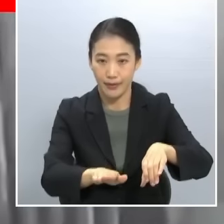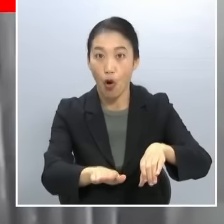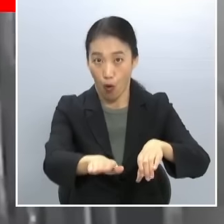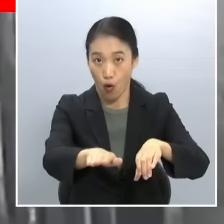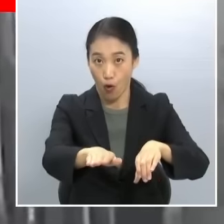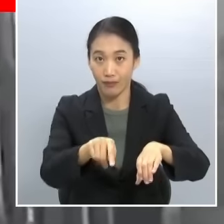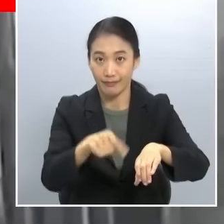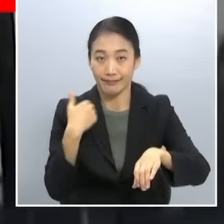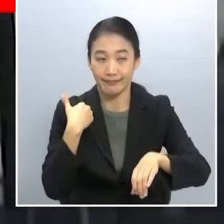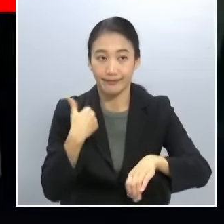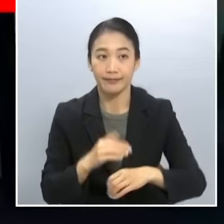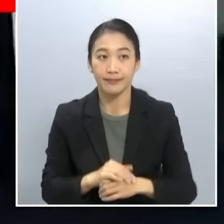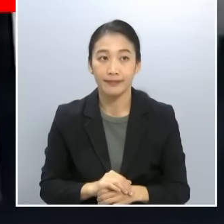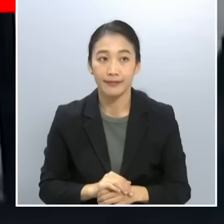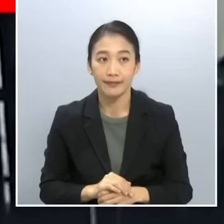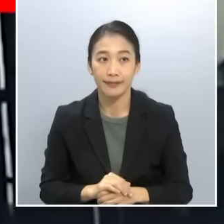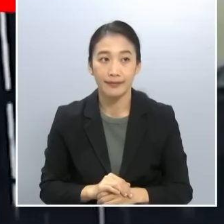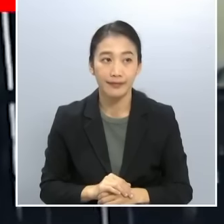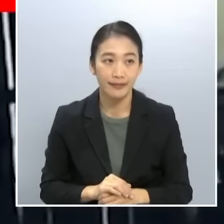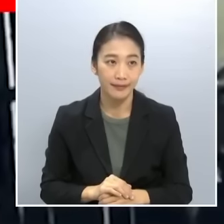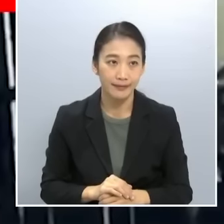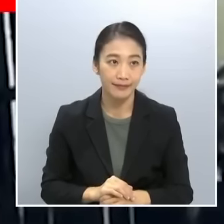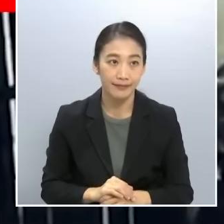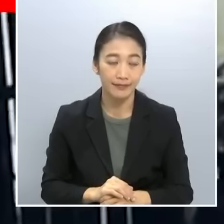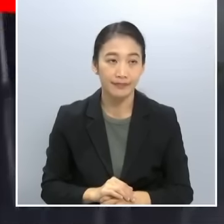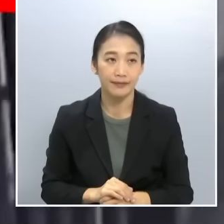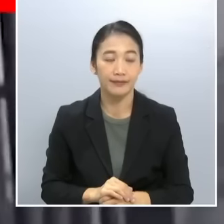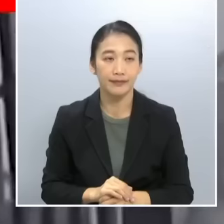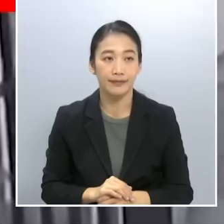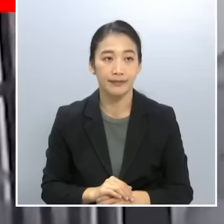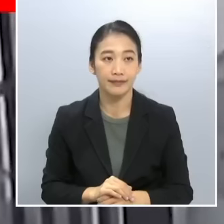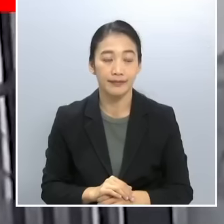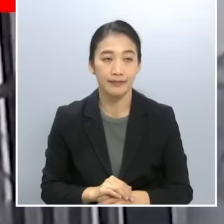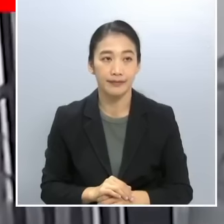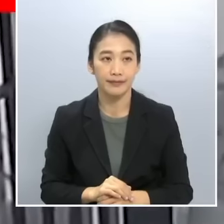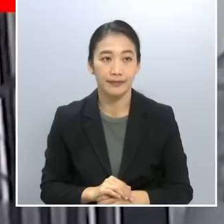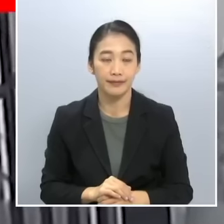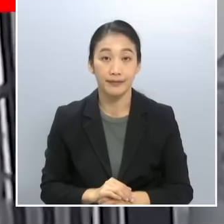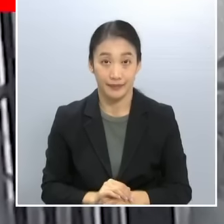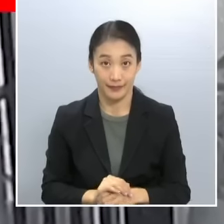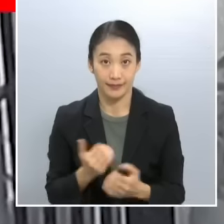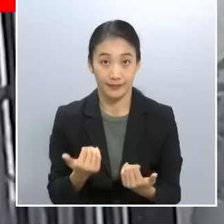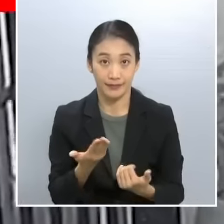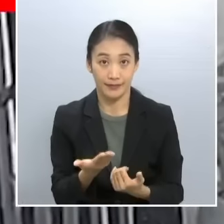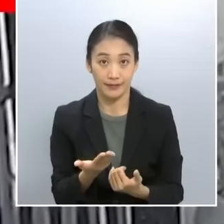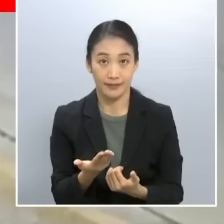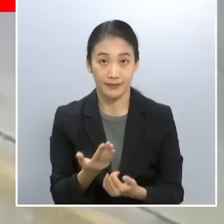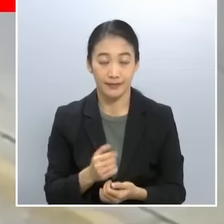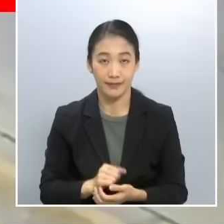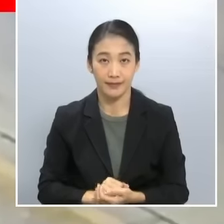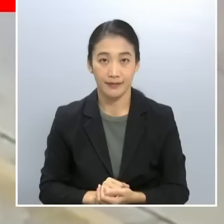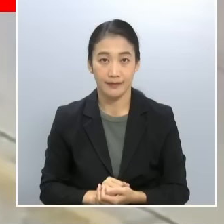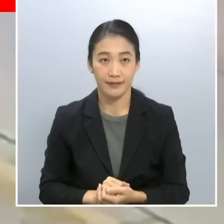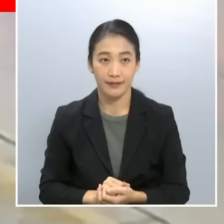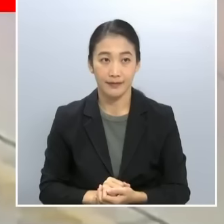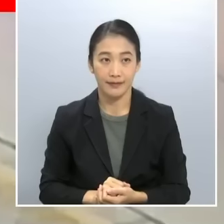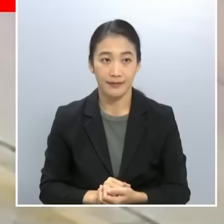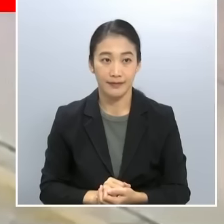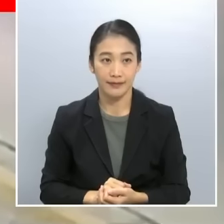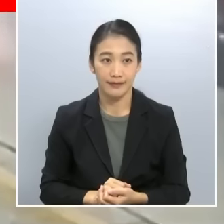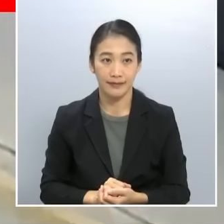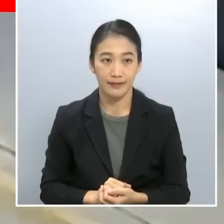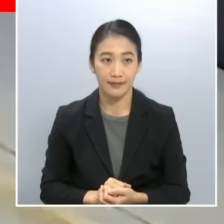มาปึ๊บมาอ่ะฟามมุมนี้ไปนะอ้าดูอีกมุมนึงนะอ้าไปอีกมุมนึงอ่ะเดี๋ยวนะมันจะตอ่ะดูนะ